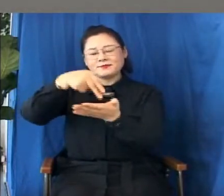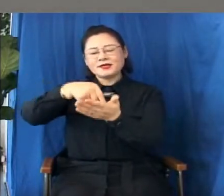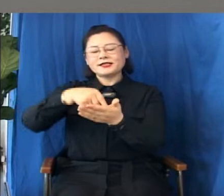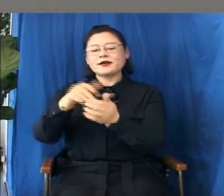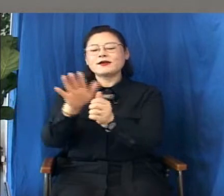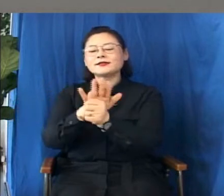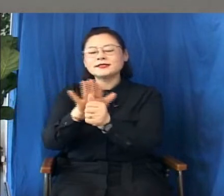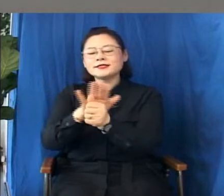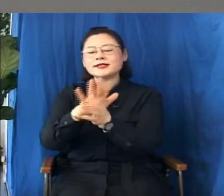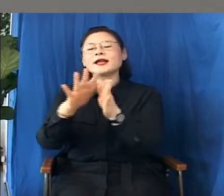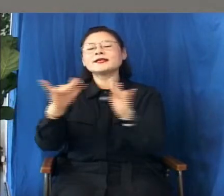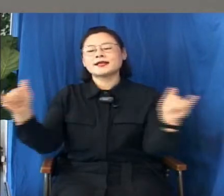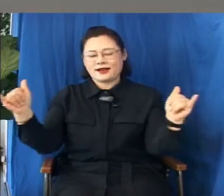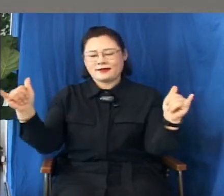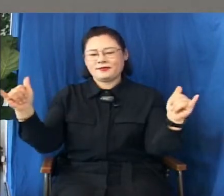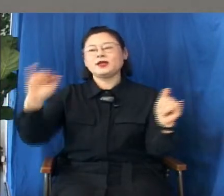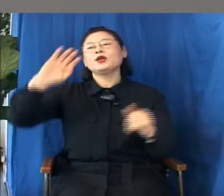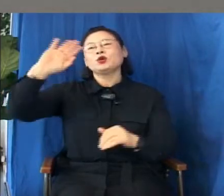우리가